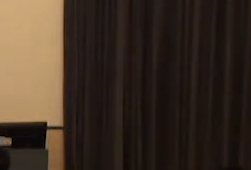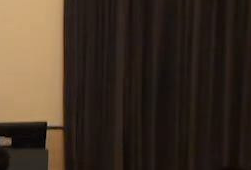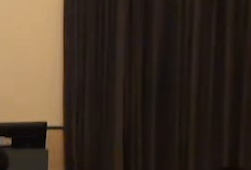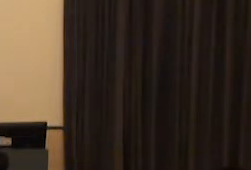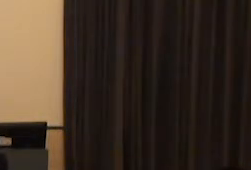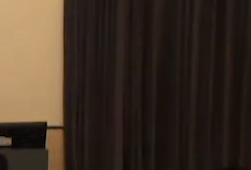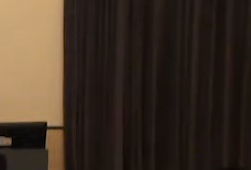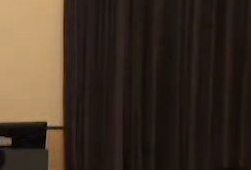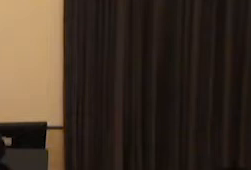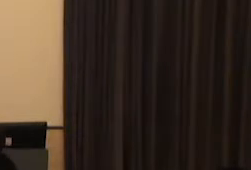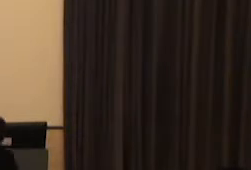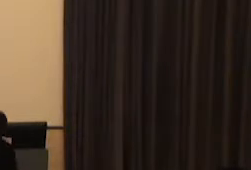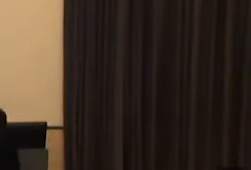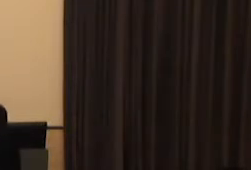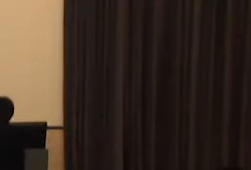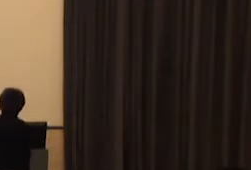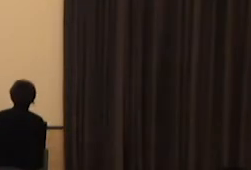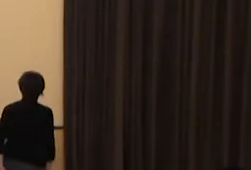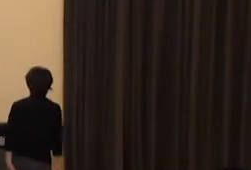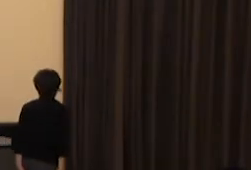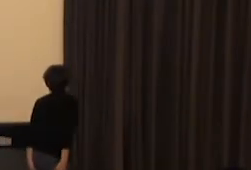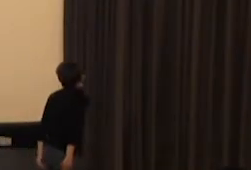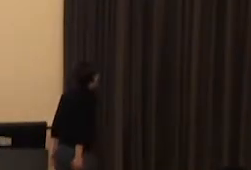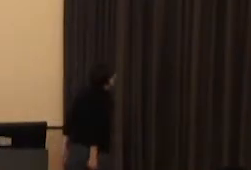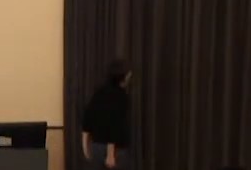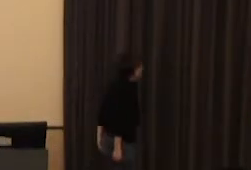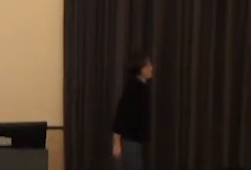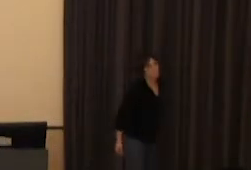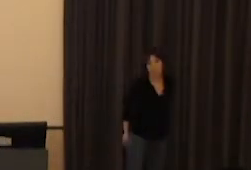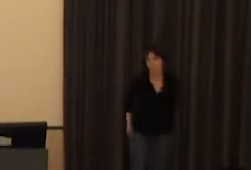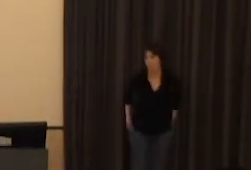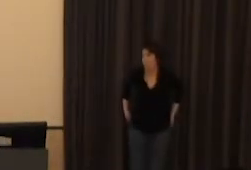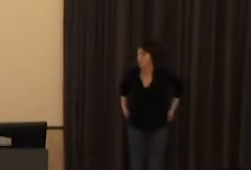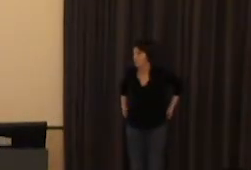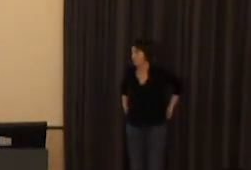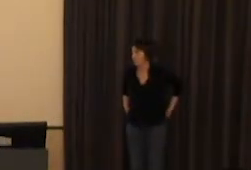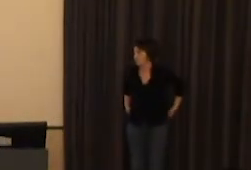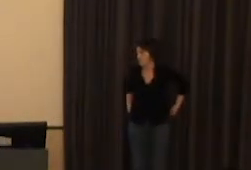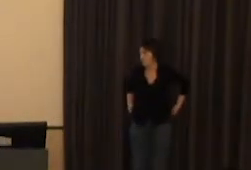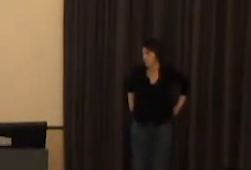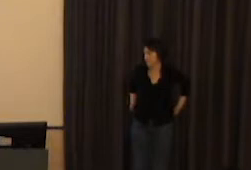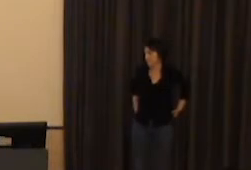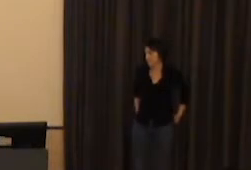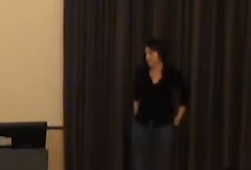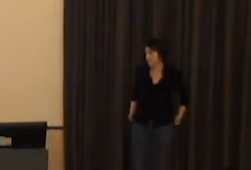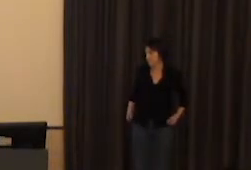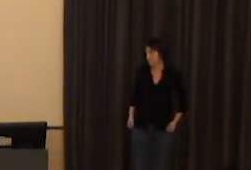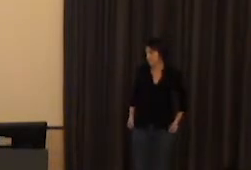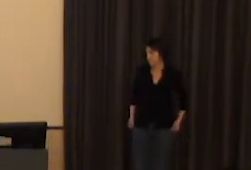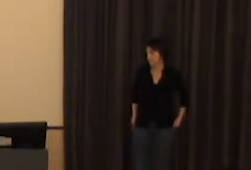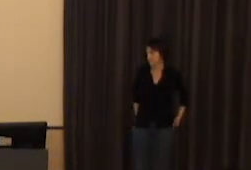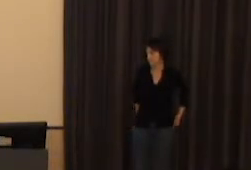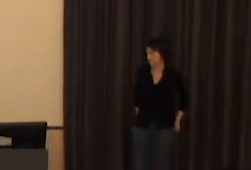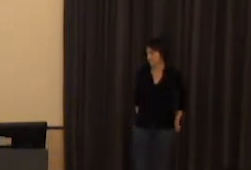una interpretació al català, directament, i després una interpretació del català a llengua de signes catalana. Llavors farem